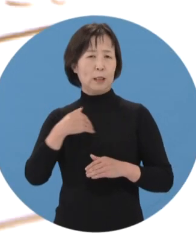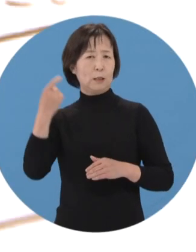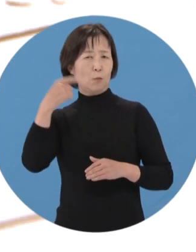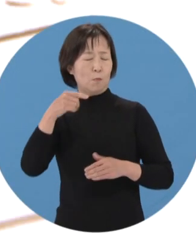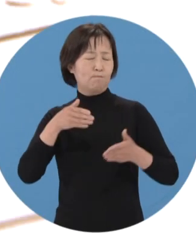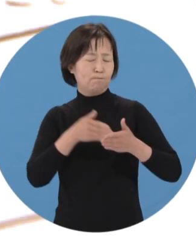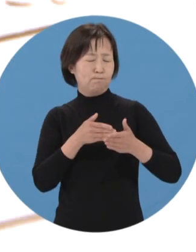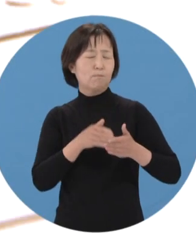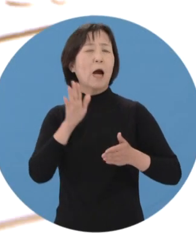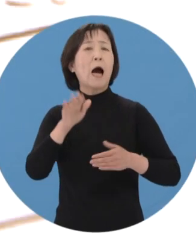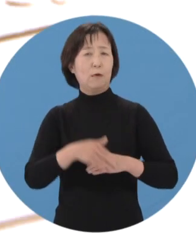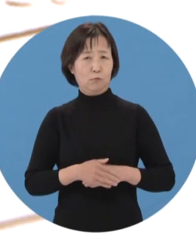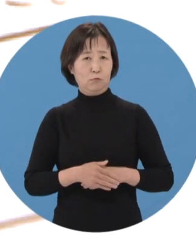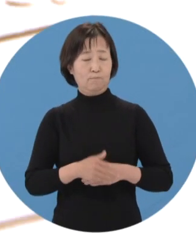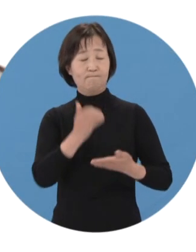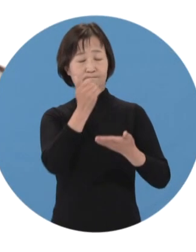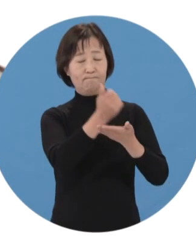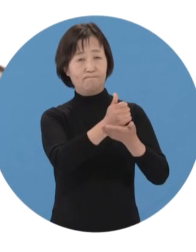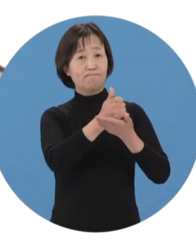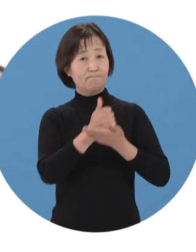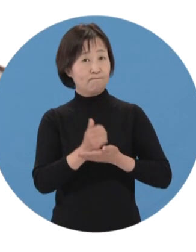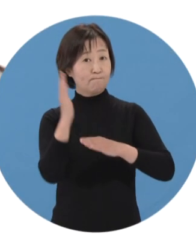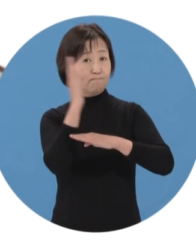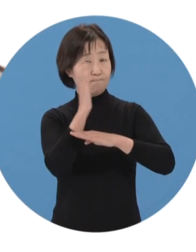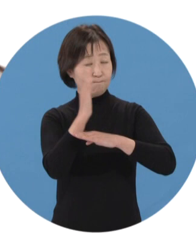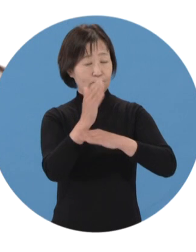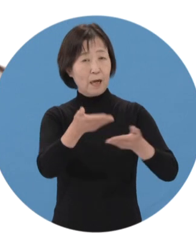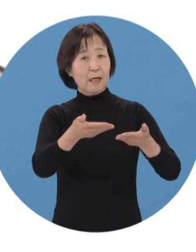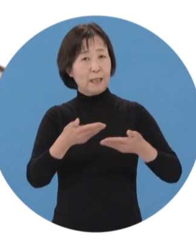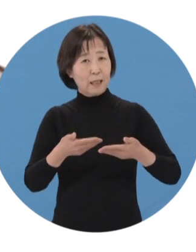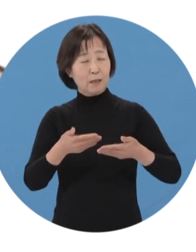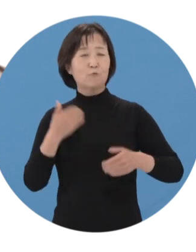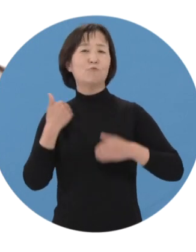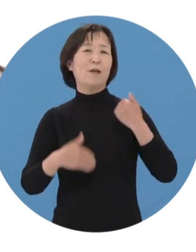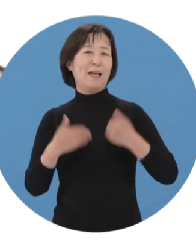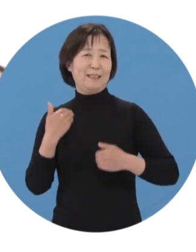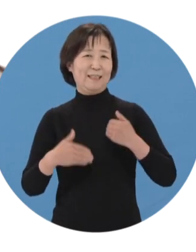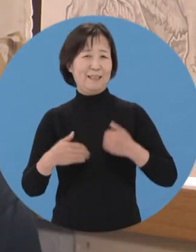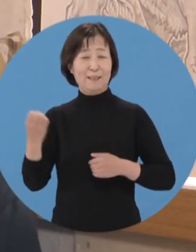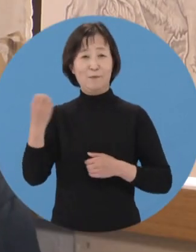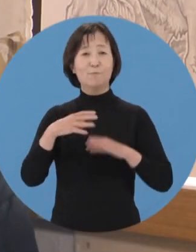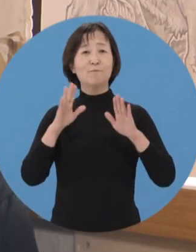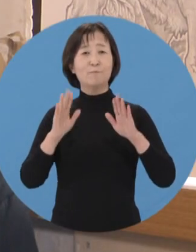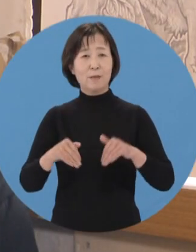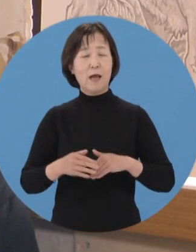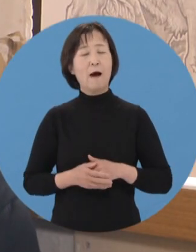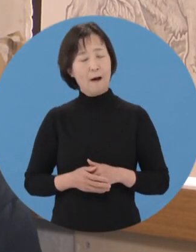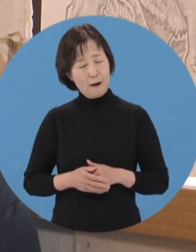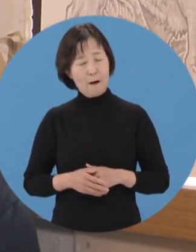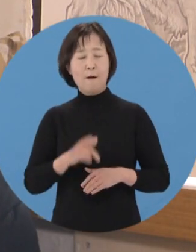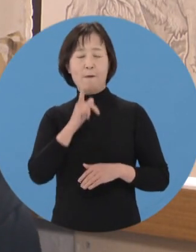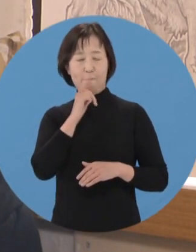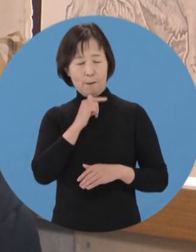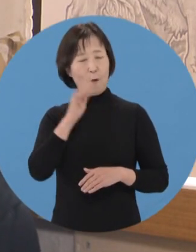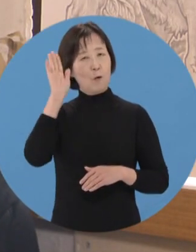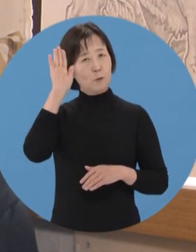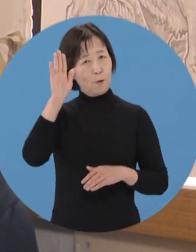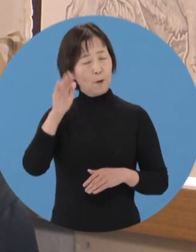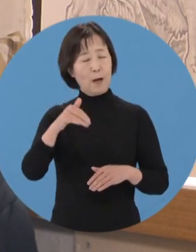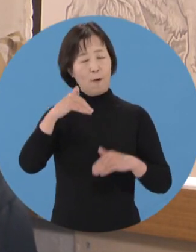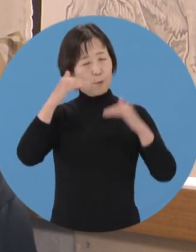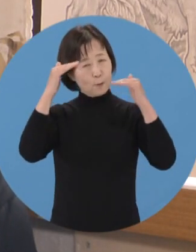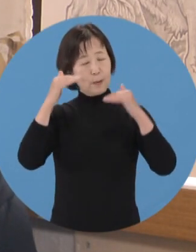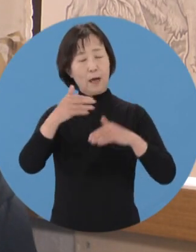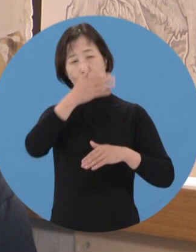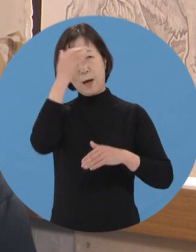ういう機会があると私たちもすごく嬉しいですとは先生からも言っていただけるので、大人が次の世代へ伝えていくっ